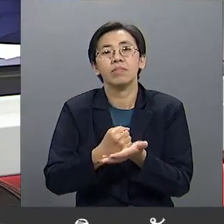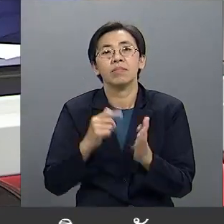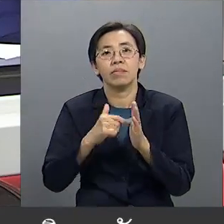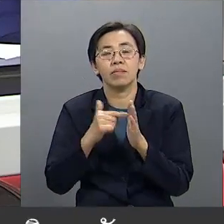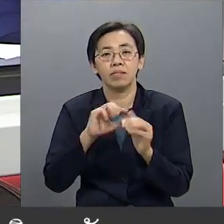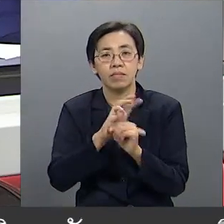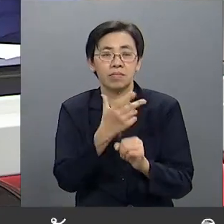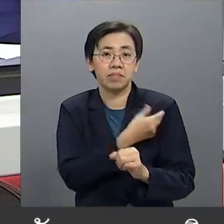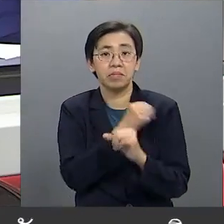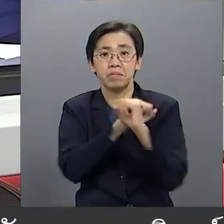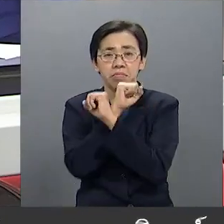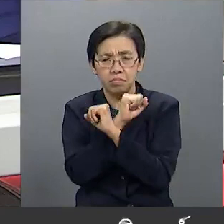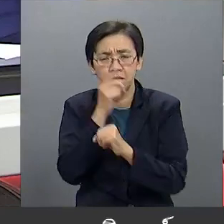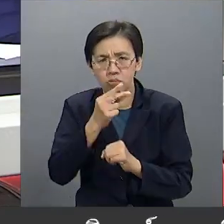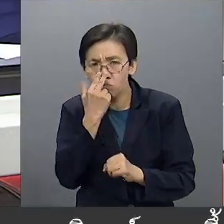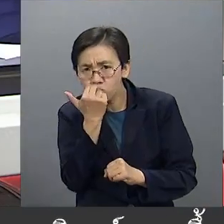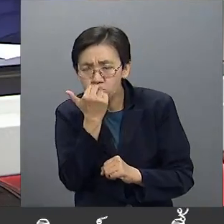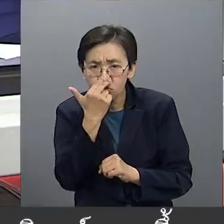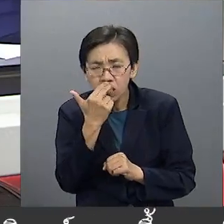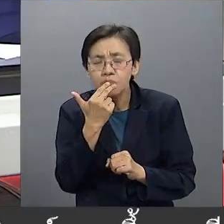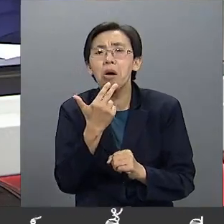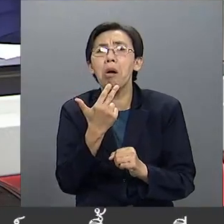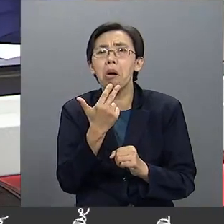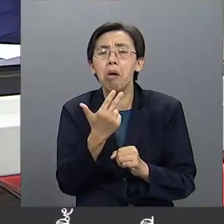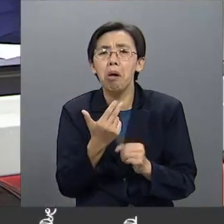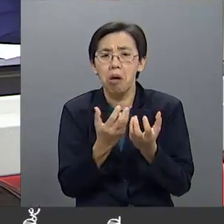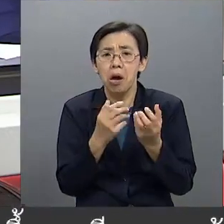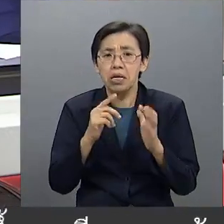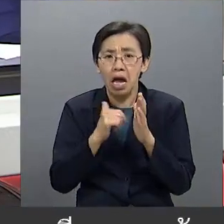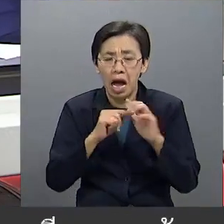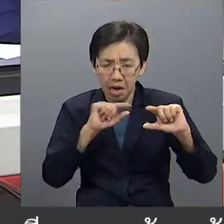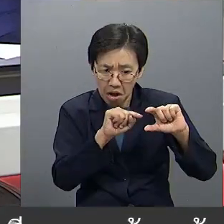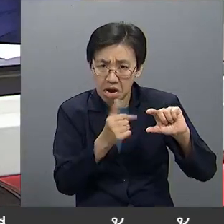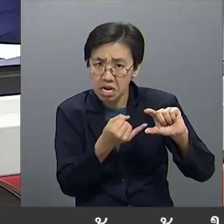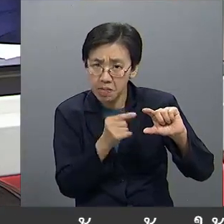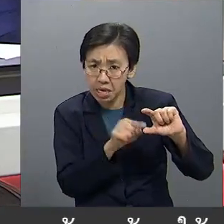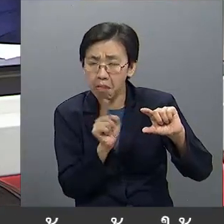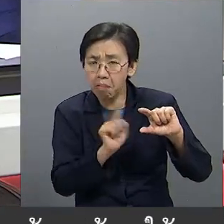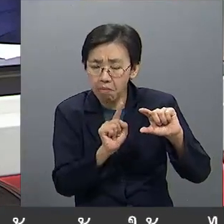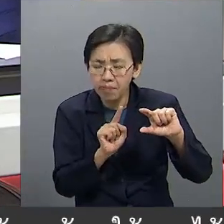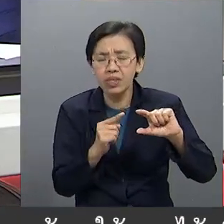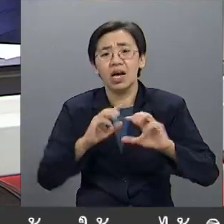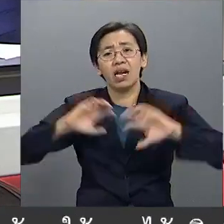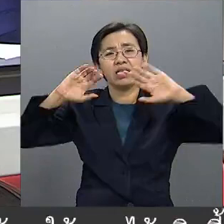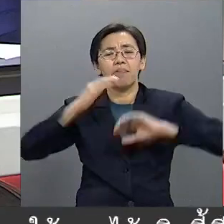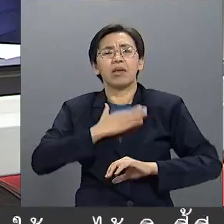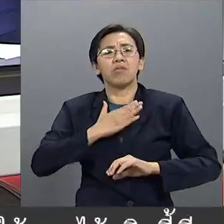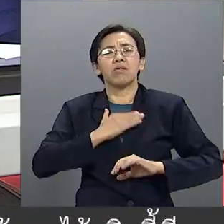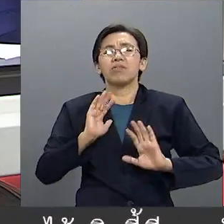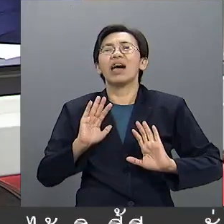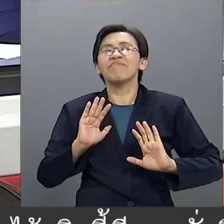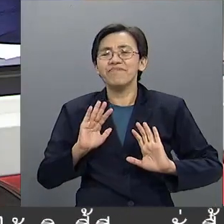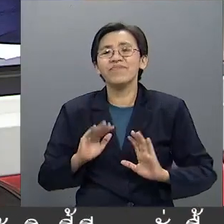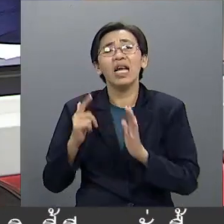าพความปลอดภัยและประสิทธิผลเป็นหลักนะครับพร้อมกับยืนยันว่ารัฐนั้นไม่ผูกขาดและไม่ปิดกั้นในการนําเข้าวัคซีน